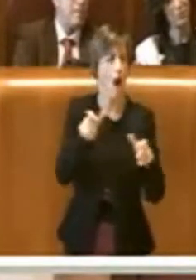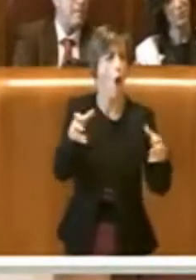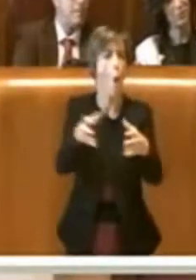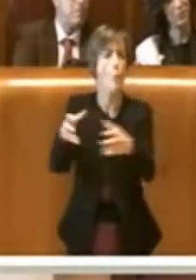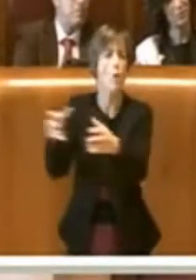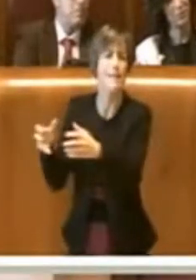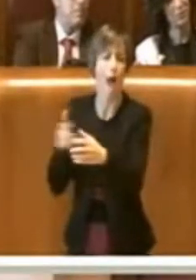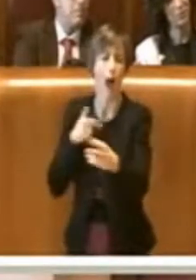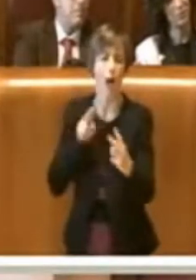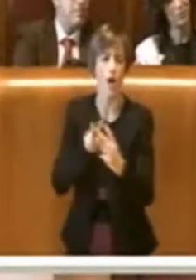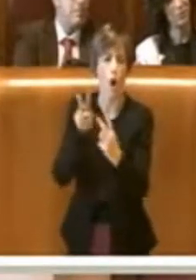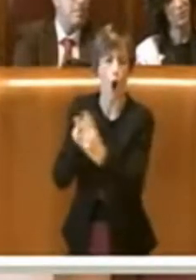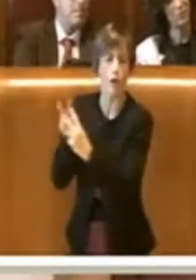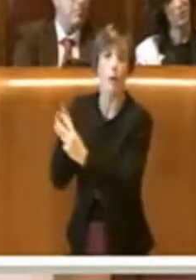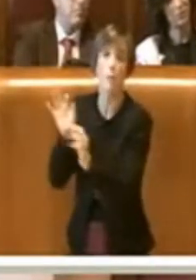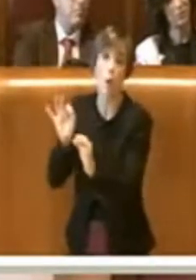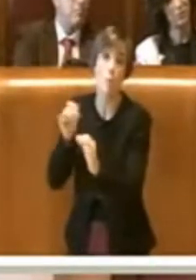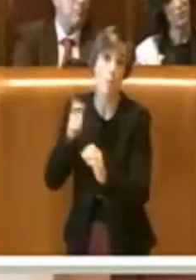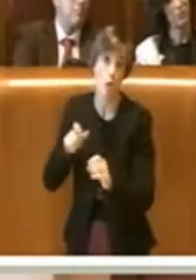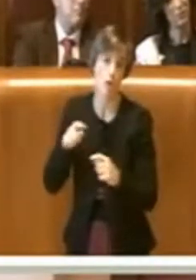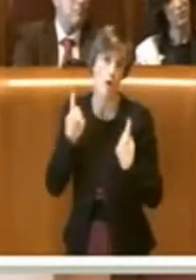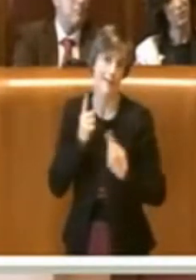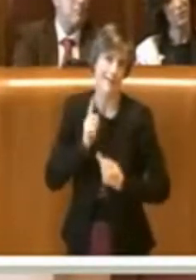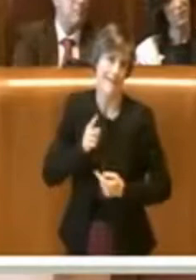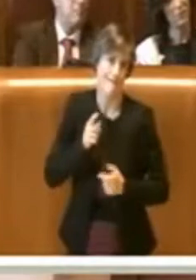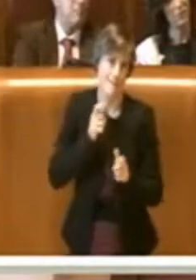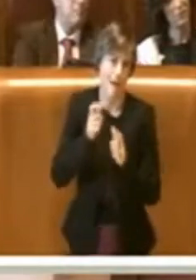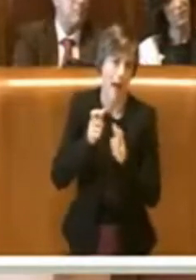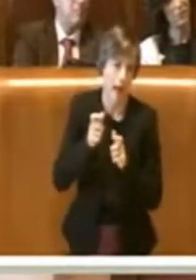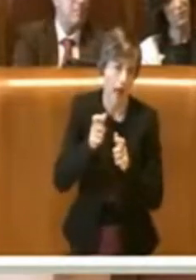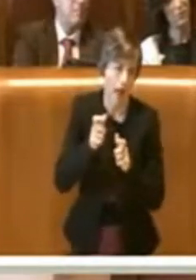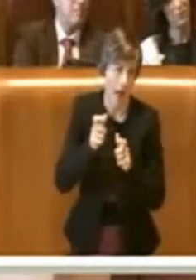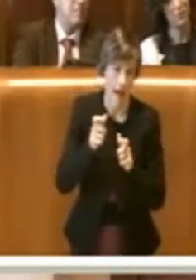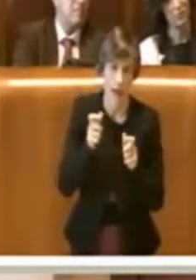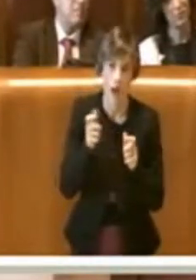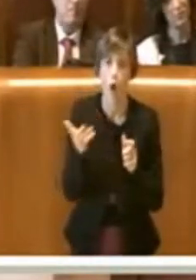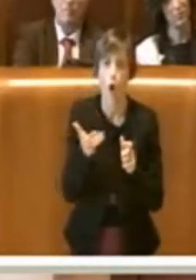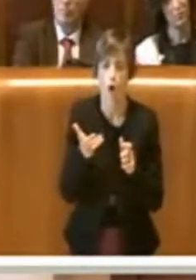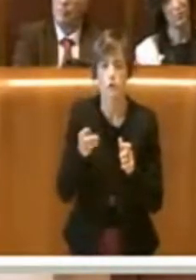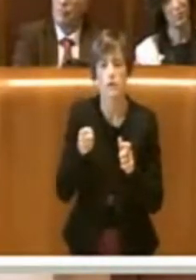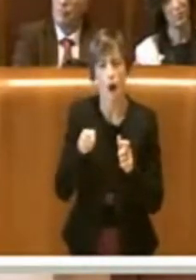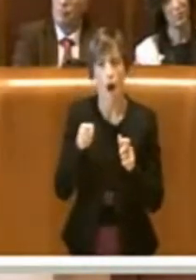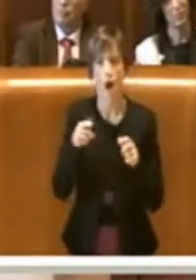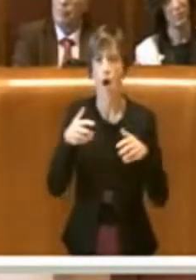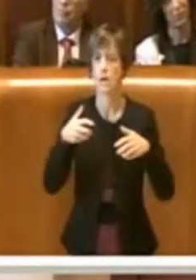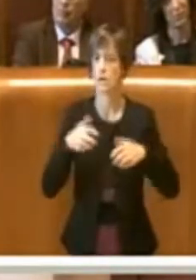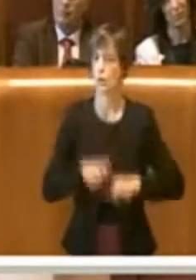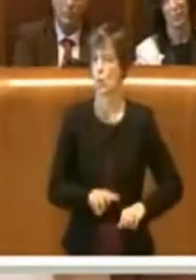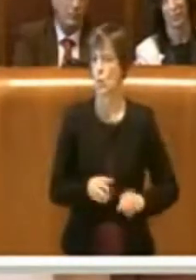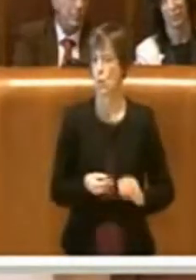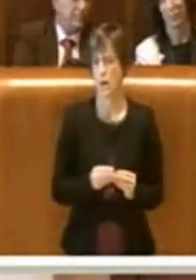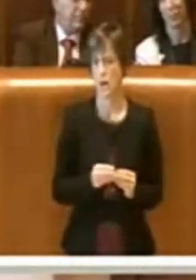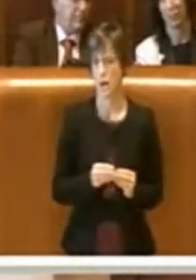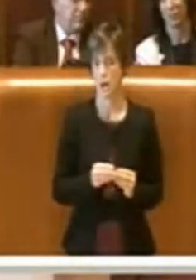perché dobbiamo parlare di una riduzione, perché non è possibile ancora nel